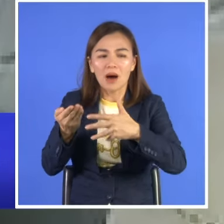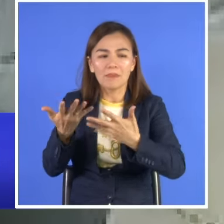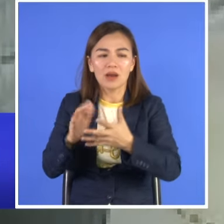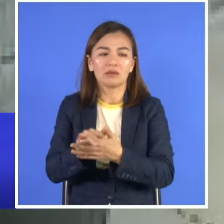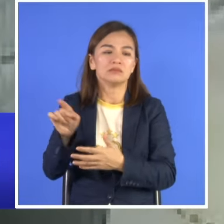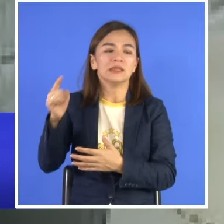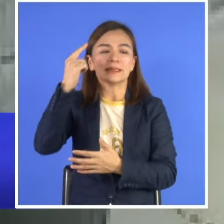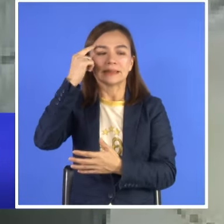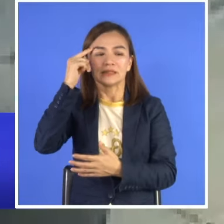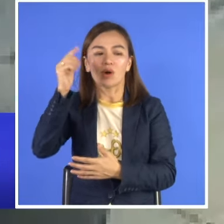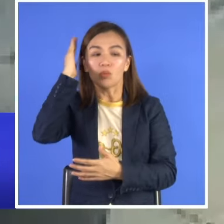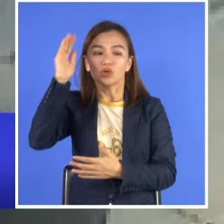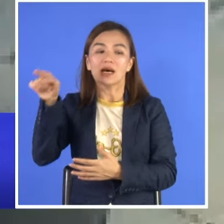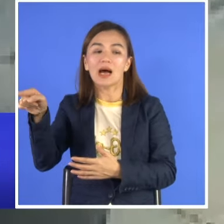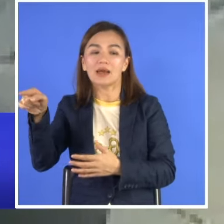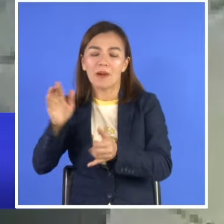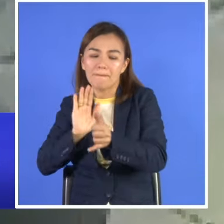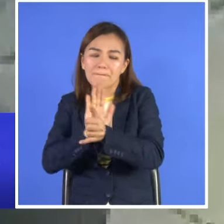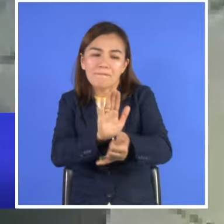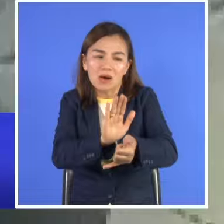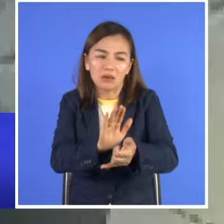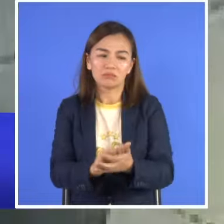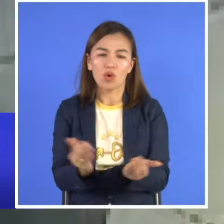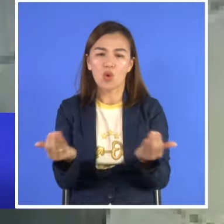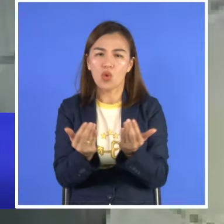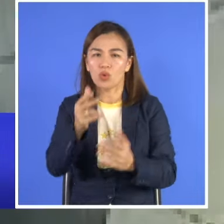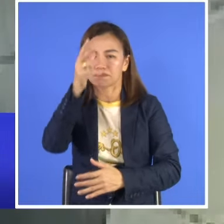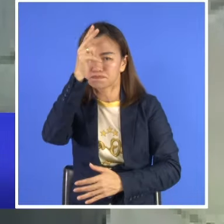ลนะเอาฟังเสียงกันหน่อยครูติ๊กผู้เสียหายฮะถูกถีบฮะ